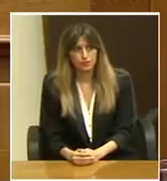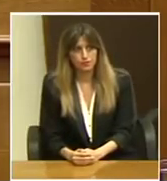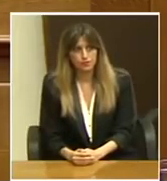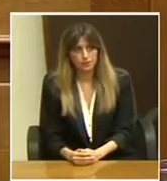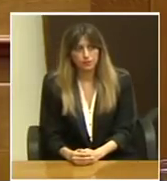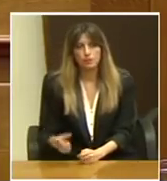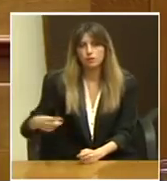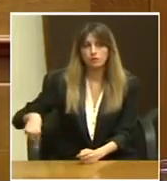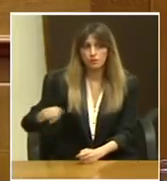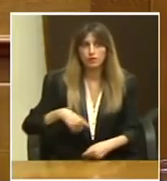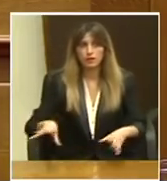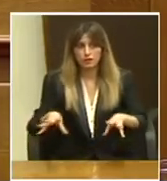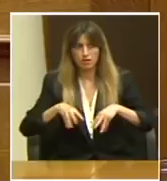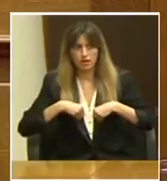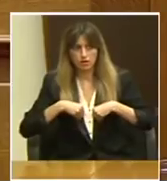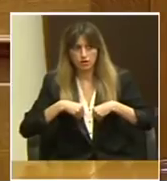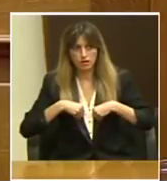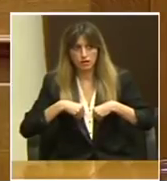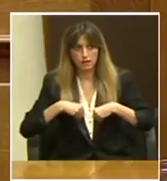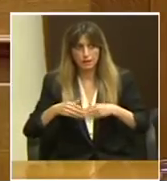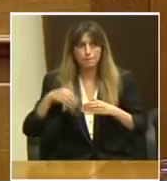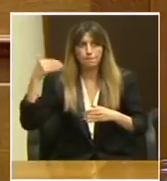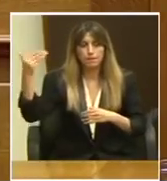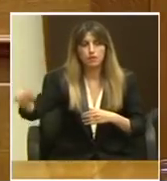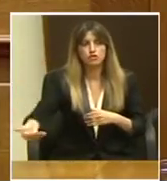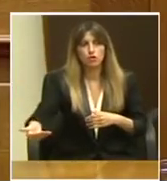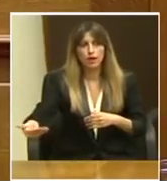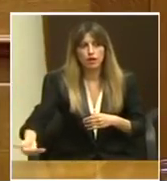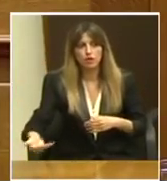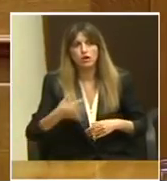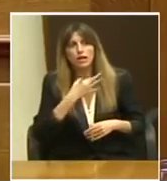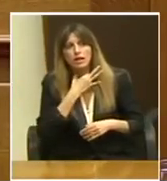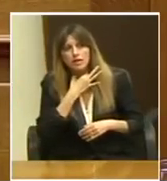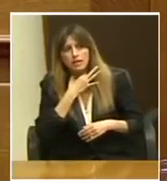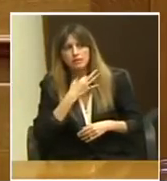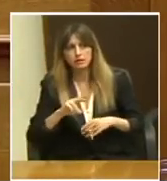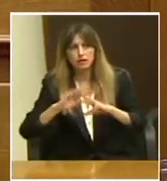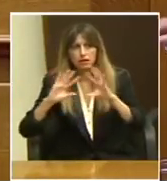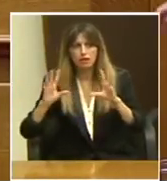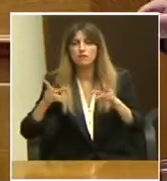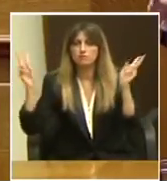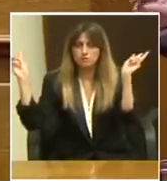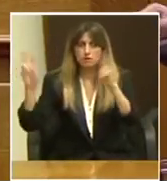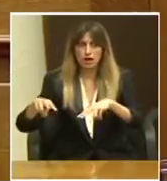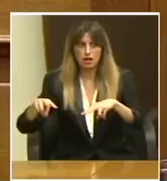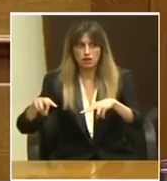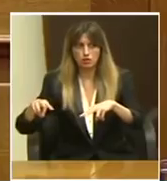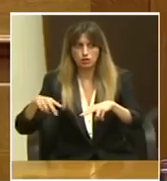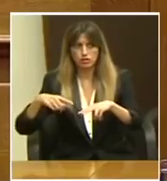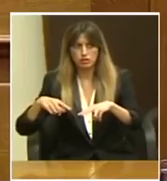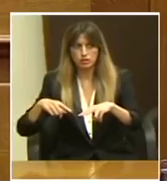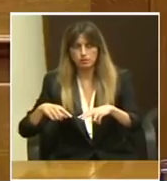χρήση όταν το δέχτηκαν γι' αυτό. Πουθενά δεν επιβάλλατε στη διαπραγμάτευση το έργα όμνες να είναι και για εσωτερική